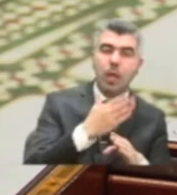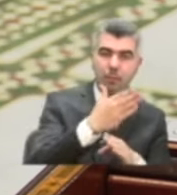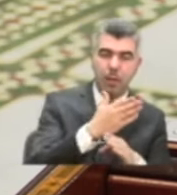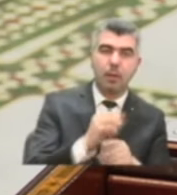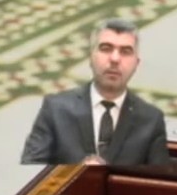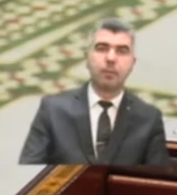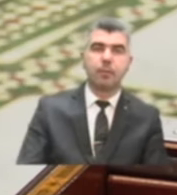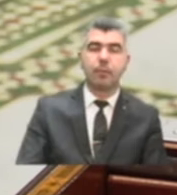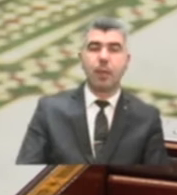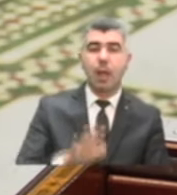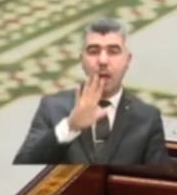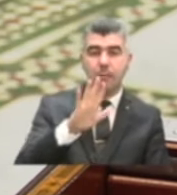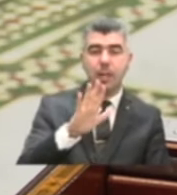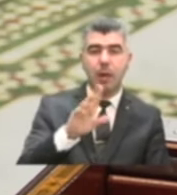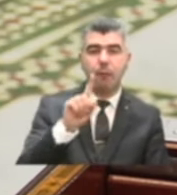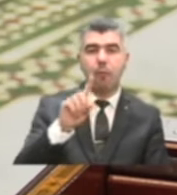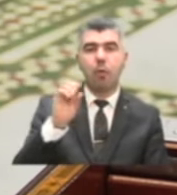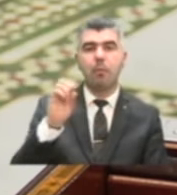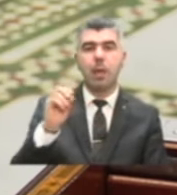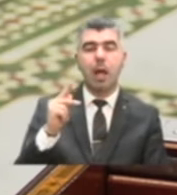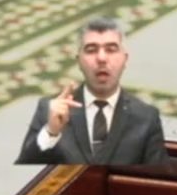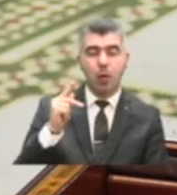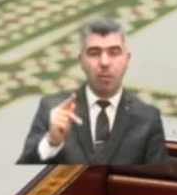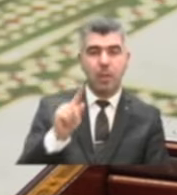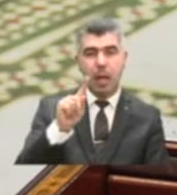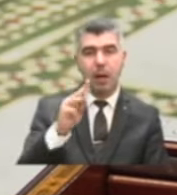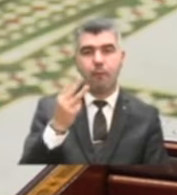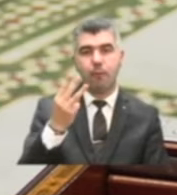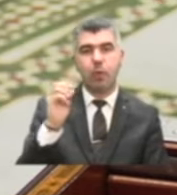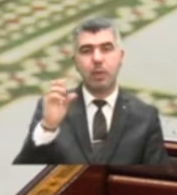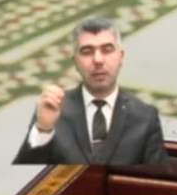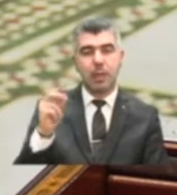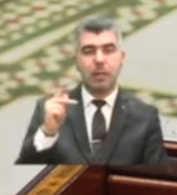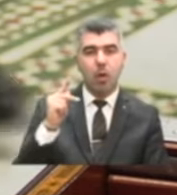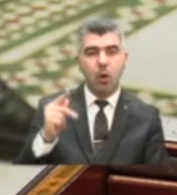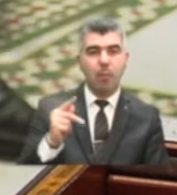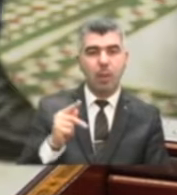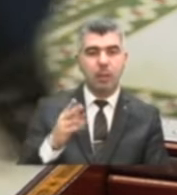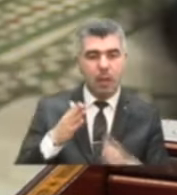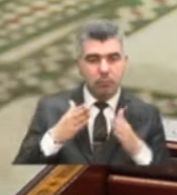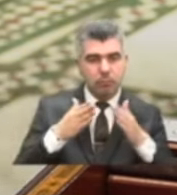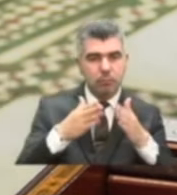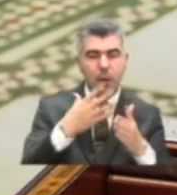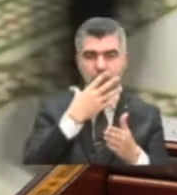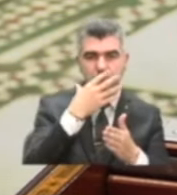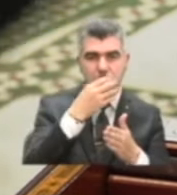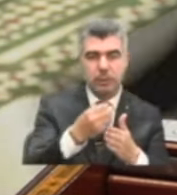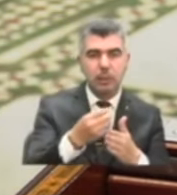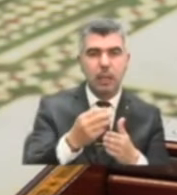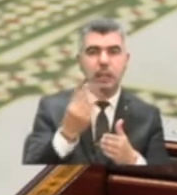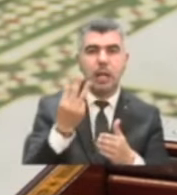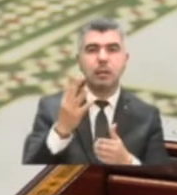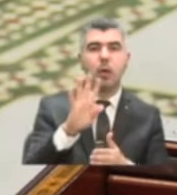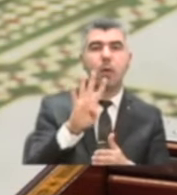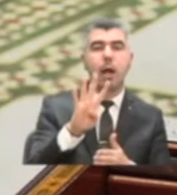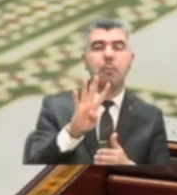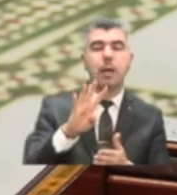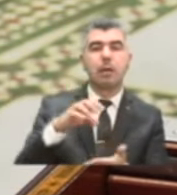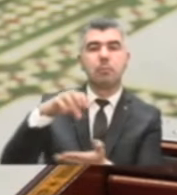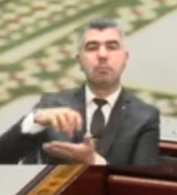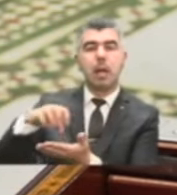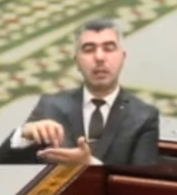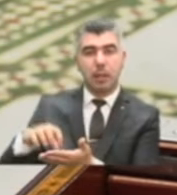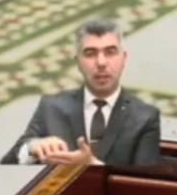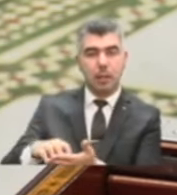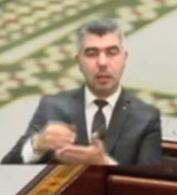إلى 5100 كيلومتر، منها 1300 كيلومتر فائق السرعة، باش نربطوا 43 مدينة، أيوا 23